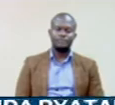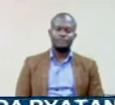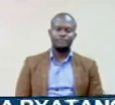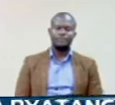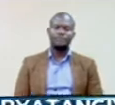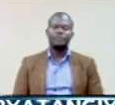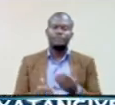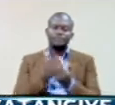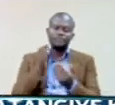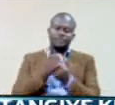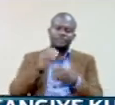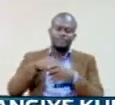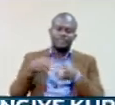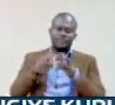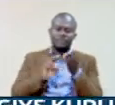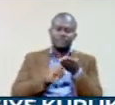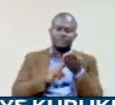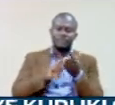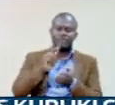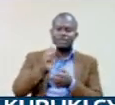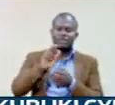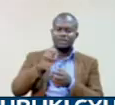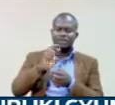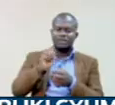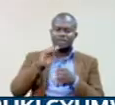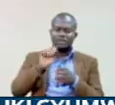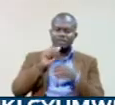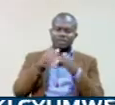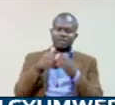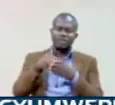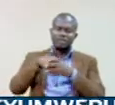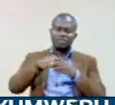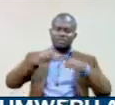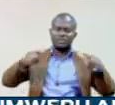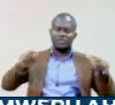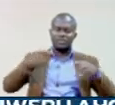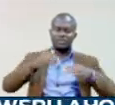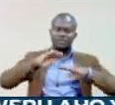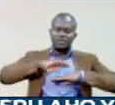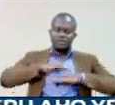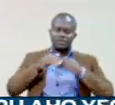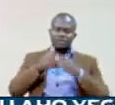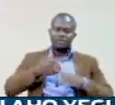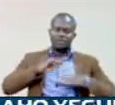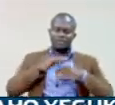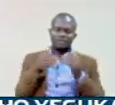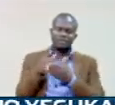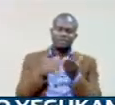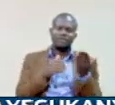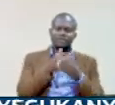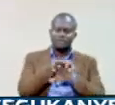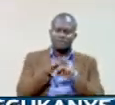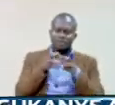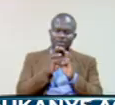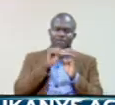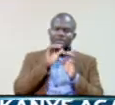aborora amafi mu biyaga bifashije uburyo buzwi nka kareremba n'abayorora mu byuzi bavuga ko kugeza ubu bamaze kwihaza ku murama w'amafi ku